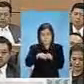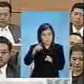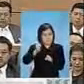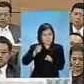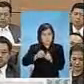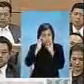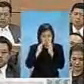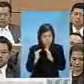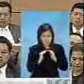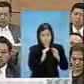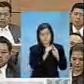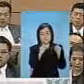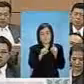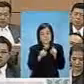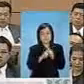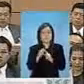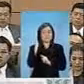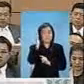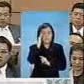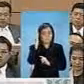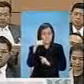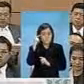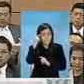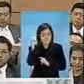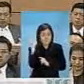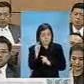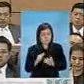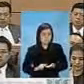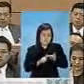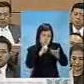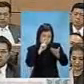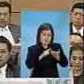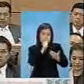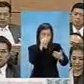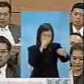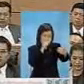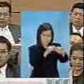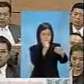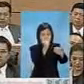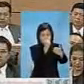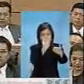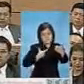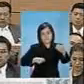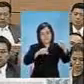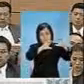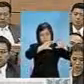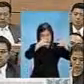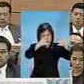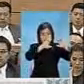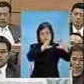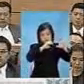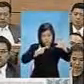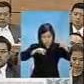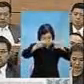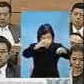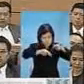ประชาชนหากรับทราบการกระทำดังกล่าวยื่นได้กับอัยการสูงสุดอัยการสูงสุดพิจารณาถ้าเห็นว่าเข้า